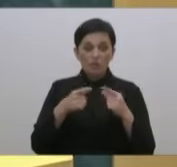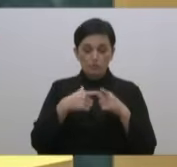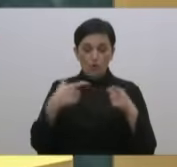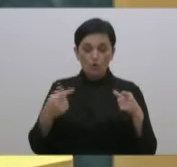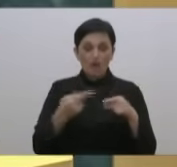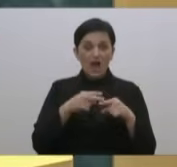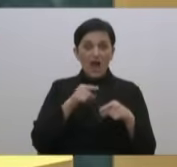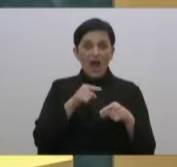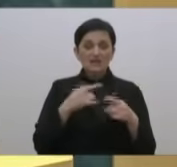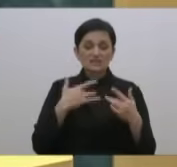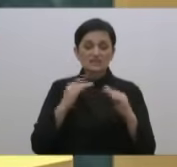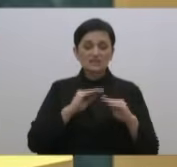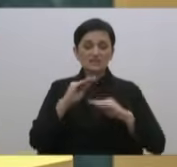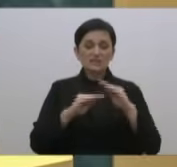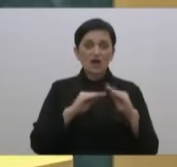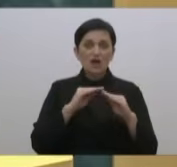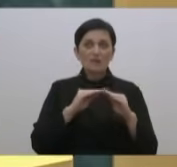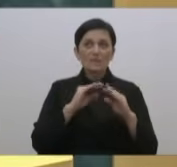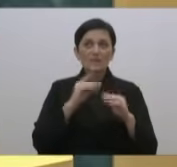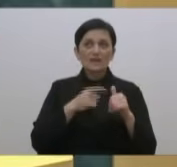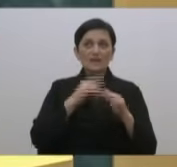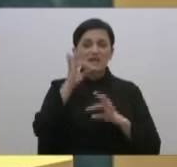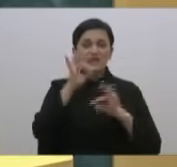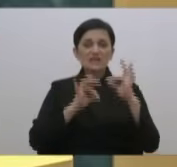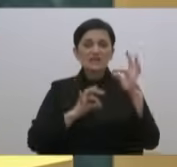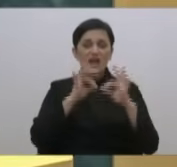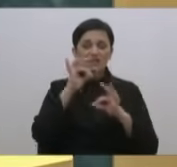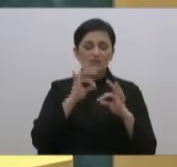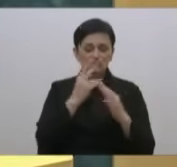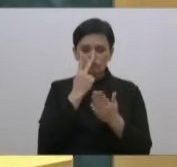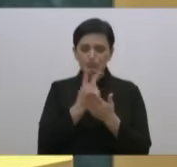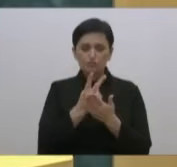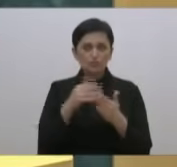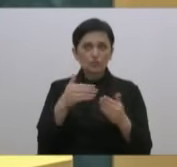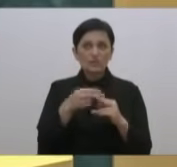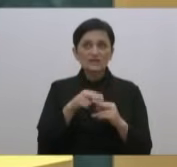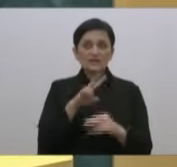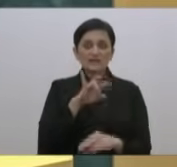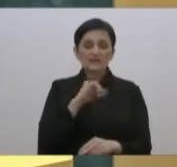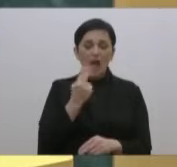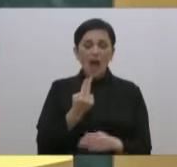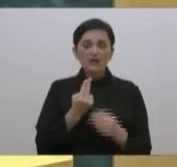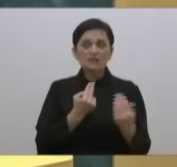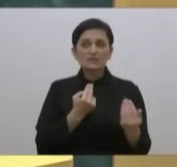დადგმულია. არანაირი რეიტინგი იმაზე არ მეტყველებს, რომ ეს ნაცების